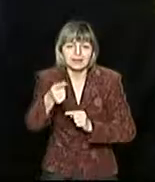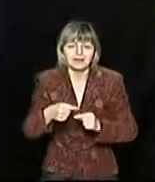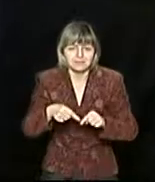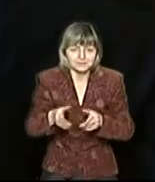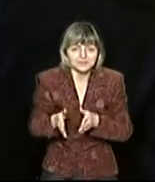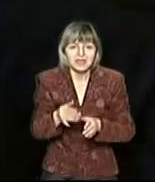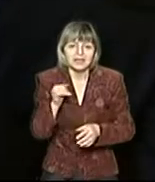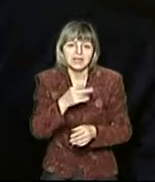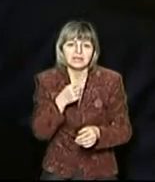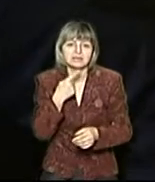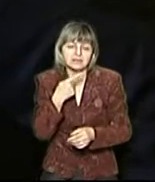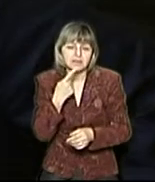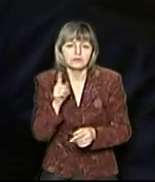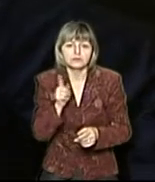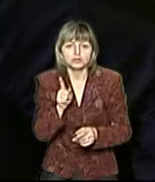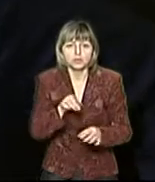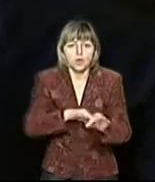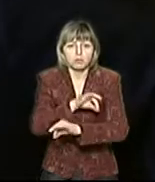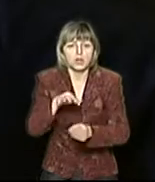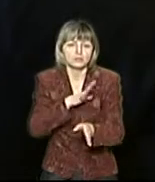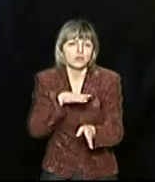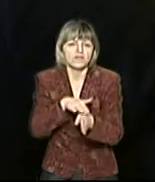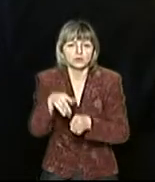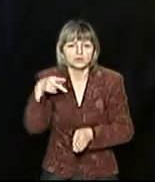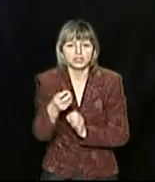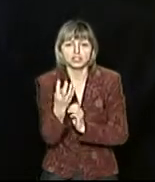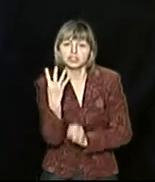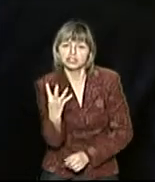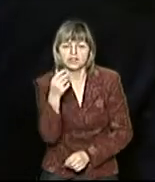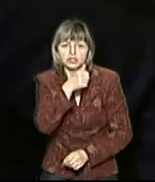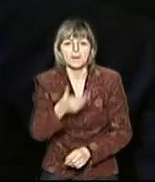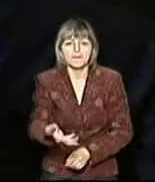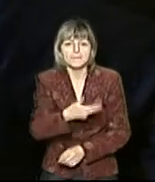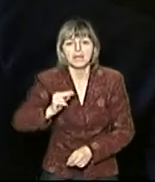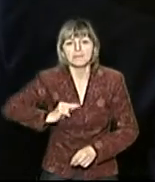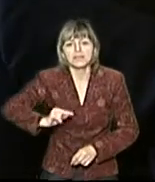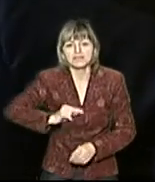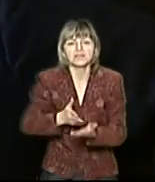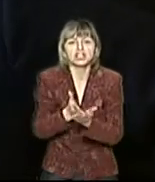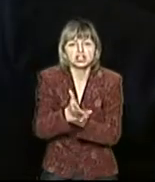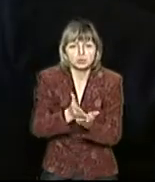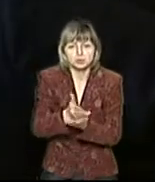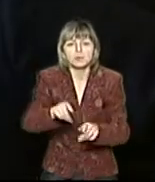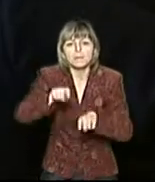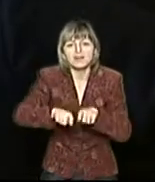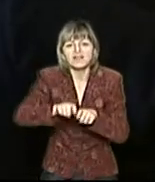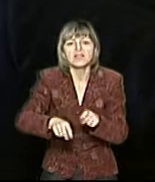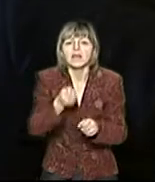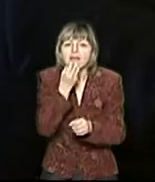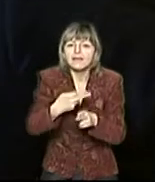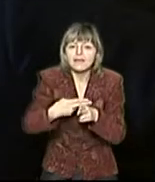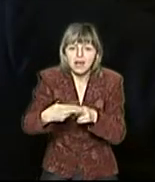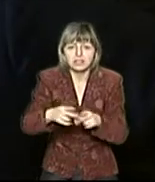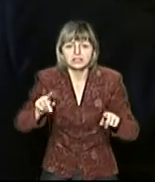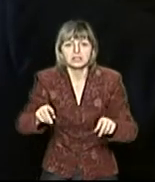розповів, проект виконали в 2004 році. Коли працівники служби перевірять якість